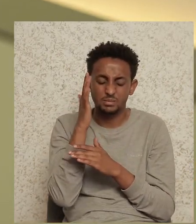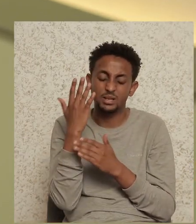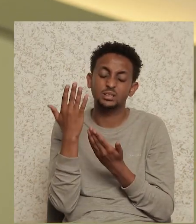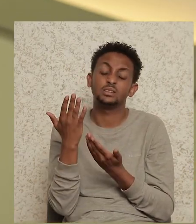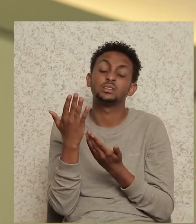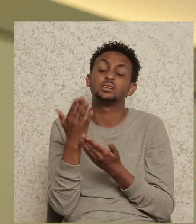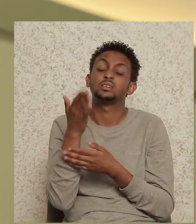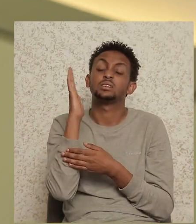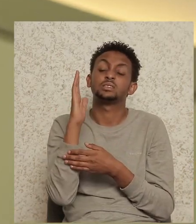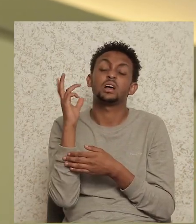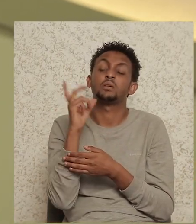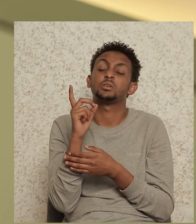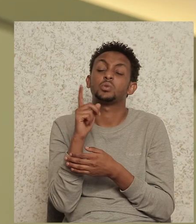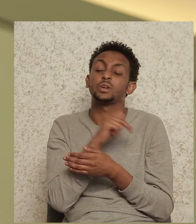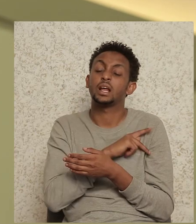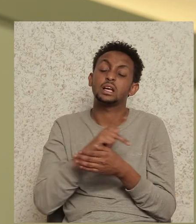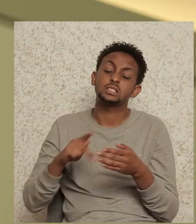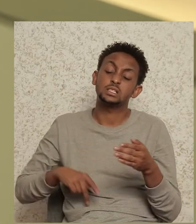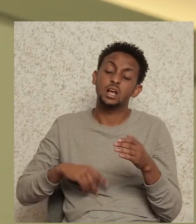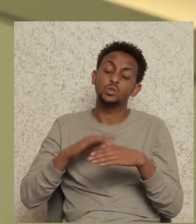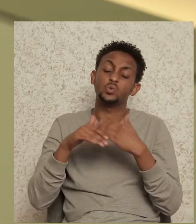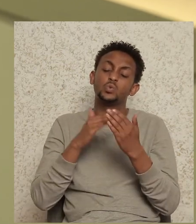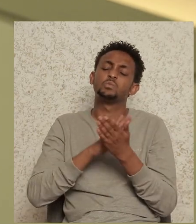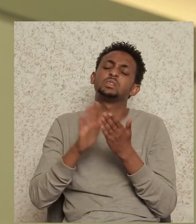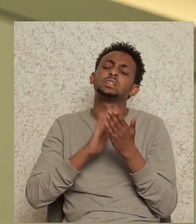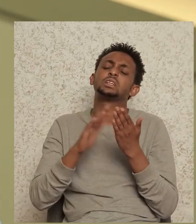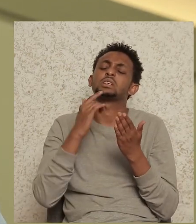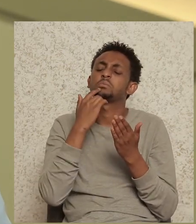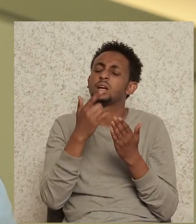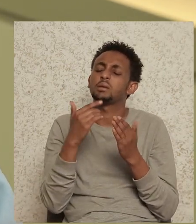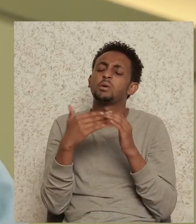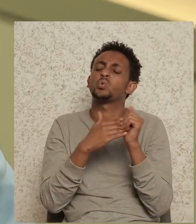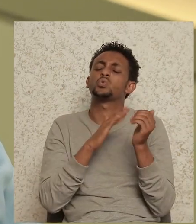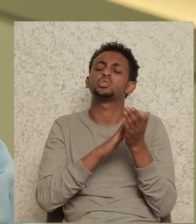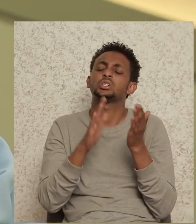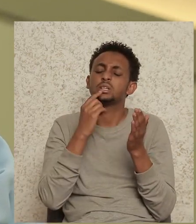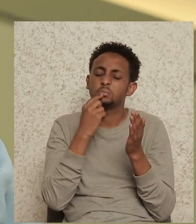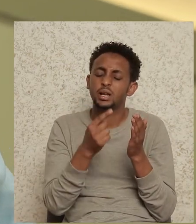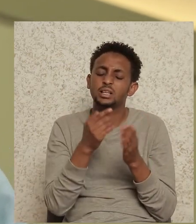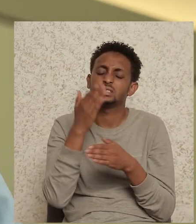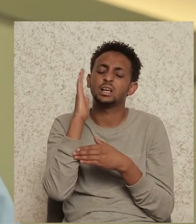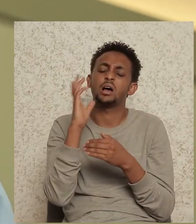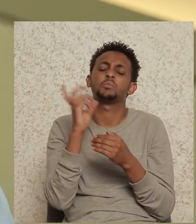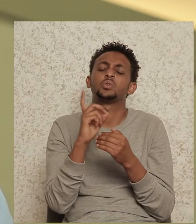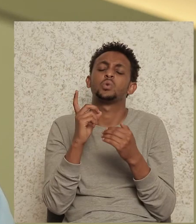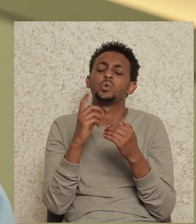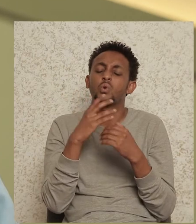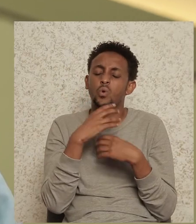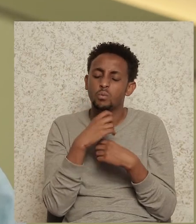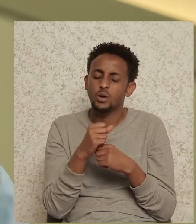አስበን እግዚአብሔር ሆይ ነገስታትን ይቅርበል መሪዎችን ይቅርበል እግዚአብሔር